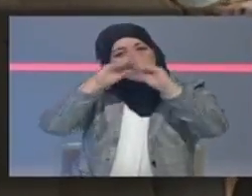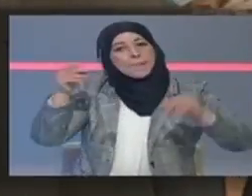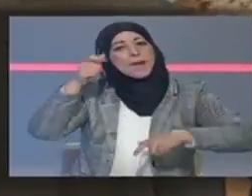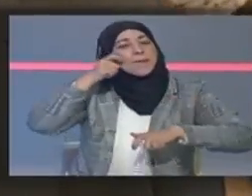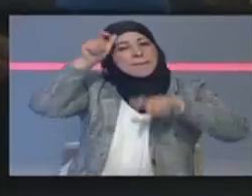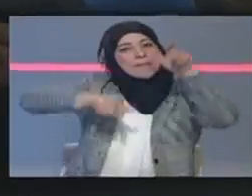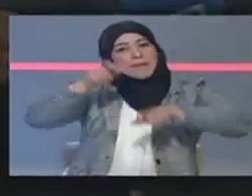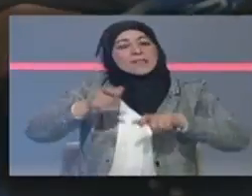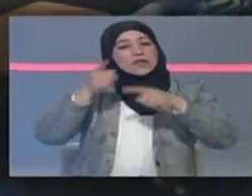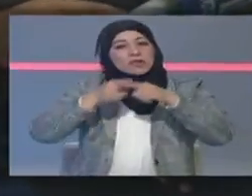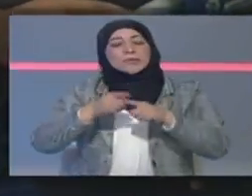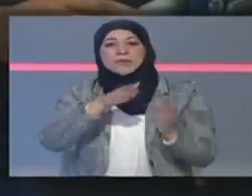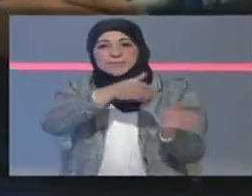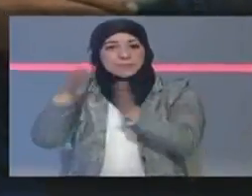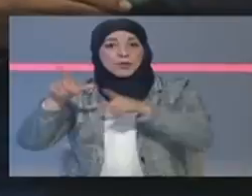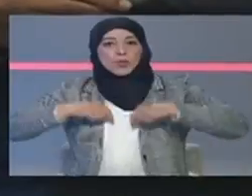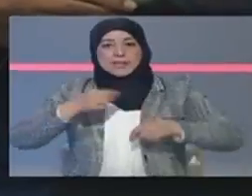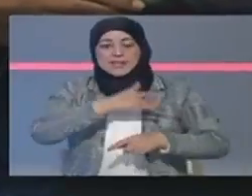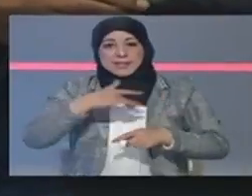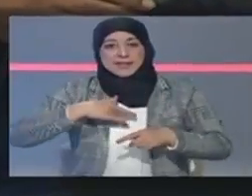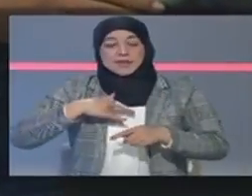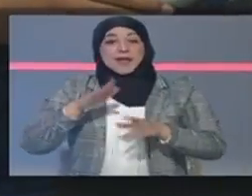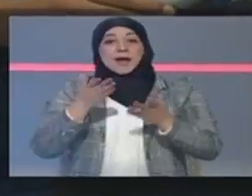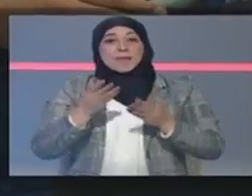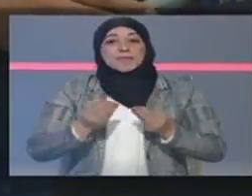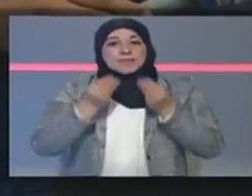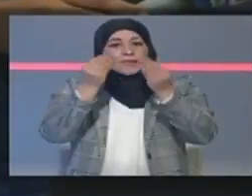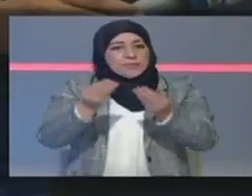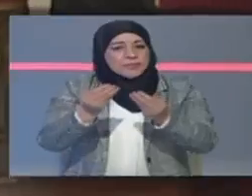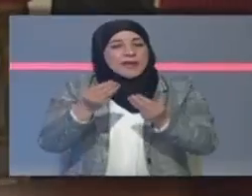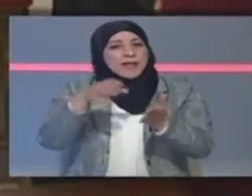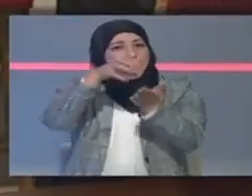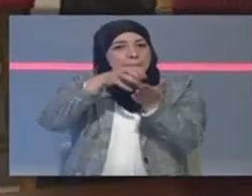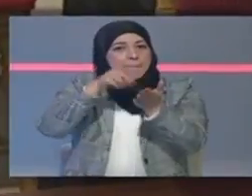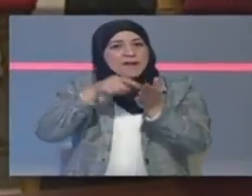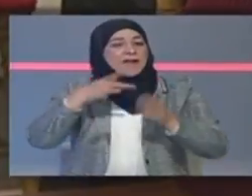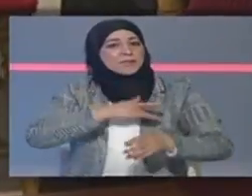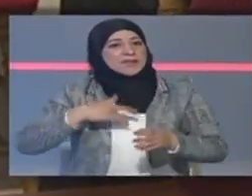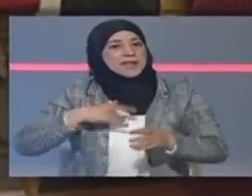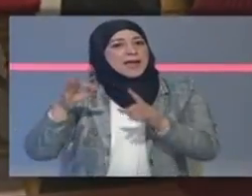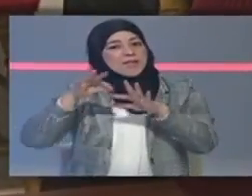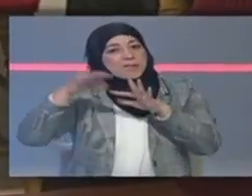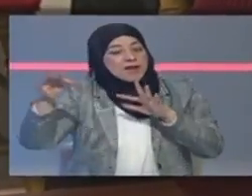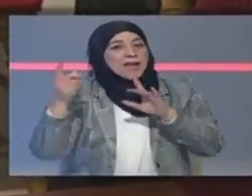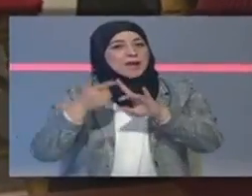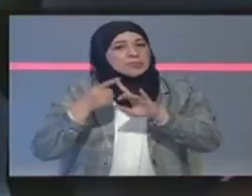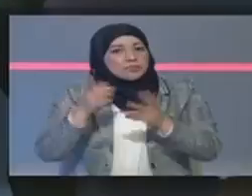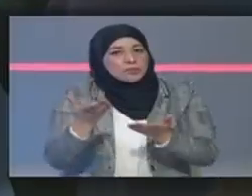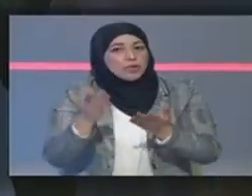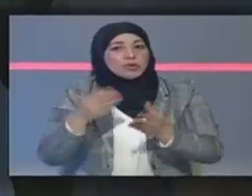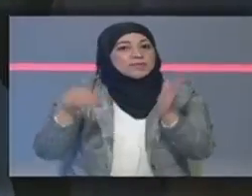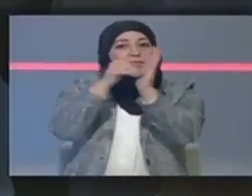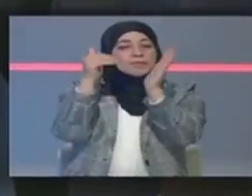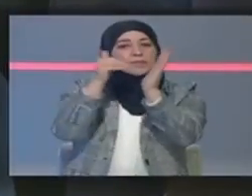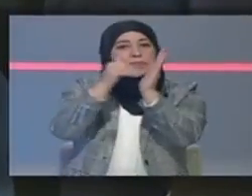فتره الانتظار. وزير الصحة عبد اللطيف المكي أدى زيارة إلى هذا المرفق الصحي الفرعي وأكد إمكانية مزيد